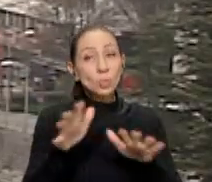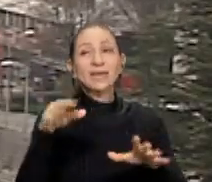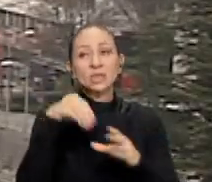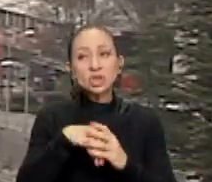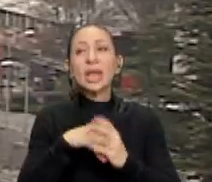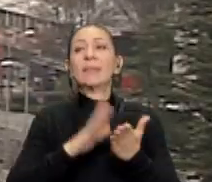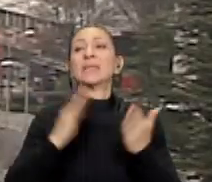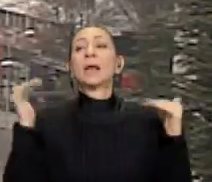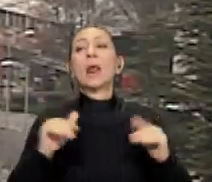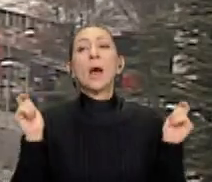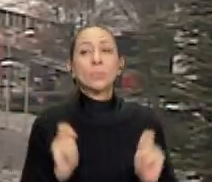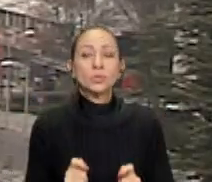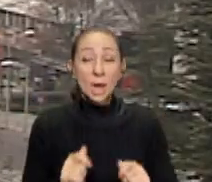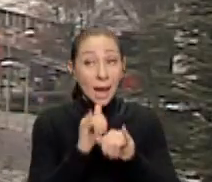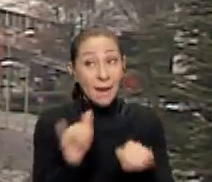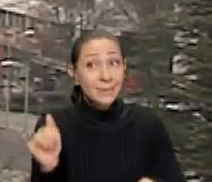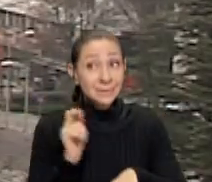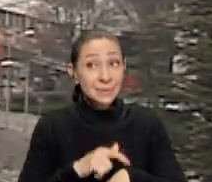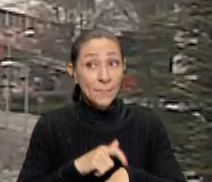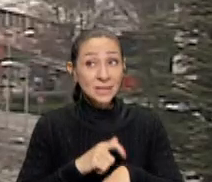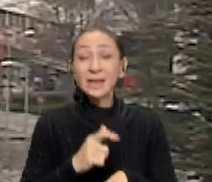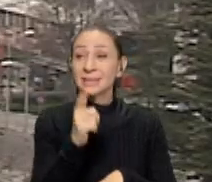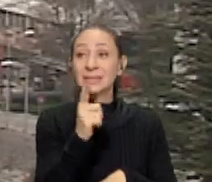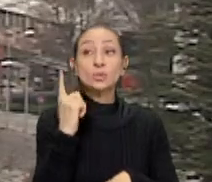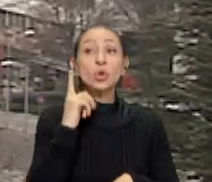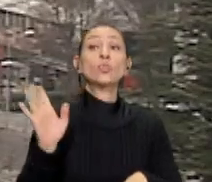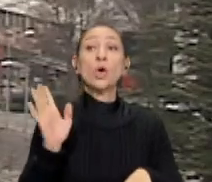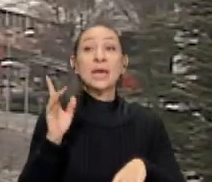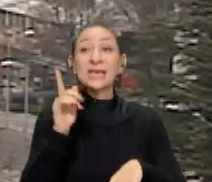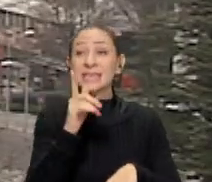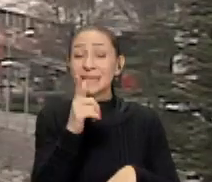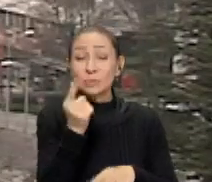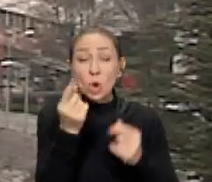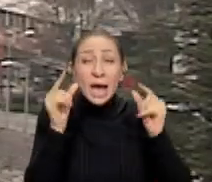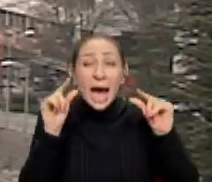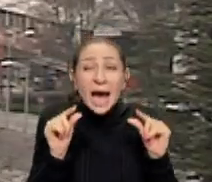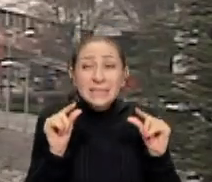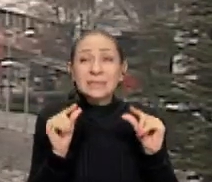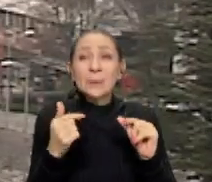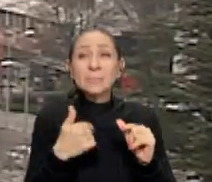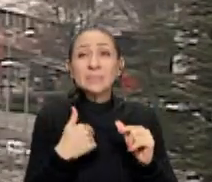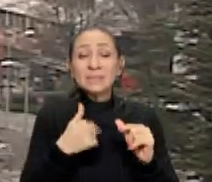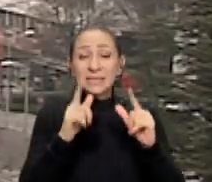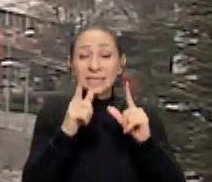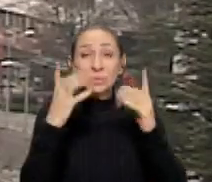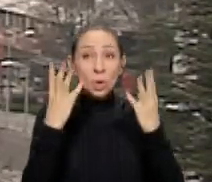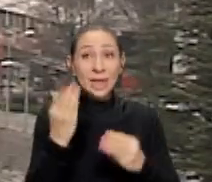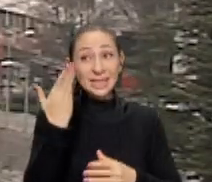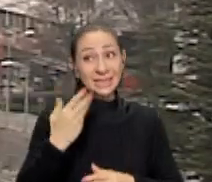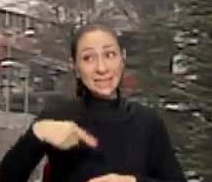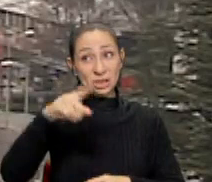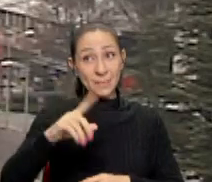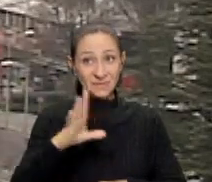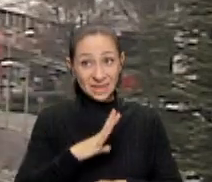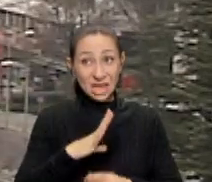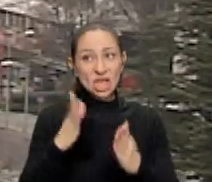için elimizden geleni yapıyoruz. Aynı zamanda sesimiz duyulmuyor, sesimiz çok kısık. Bizim de sesimiz olun diyen izleyicilerimiz